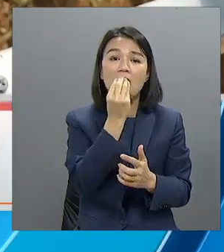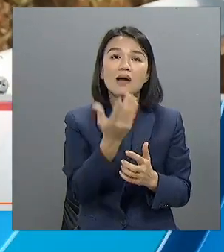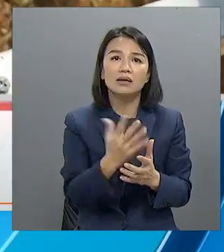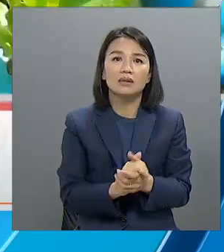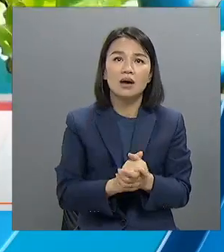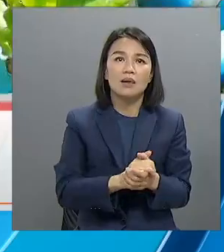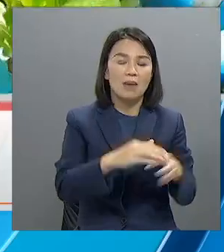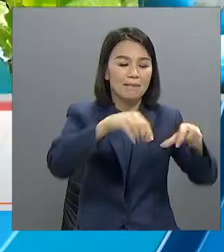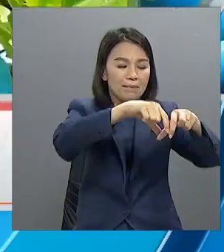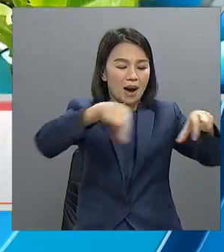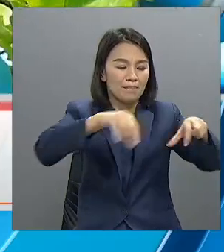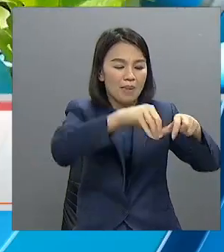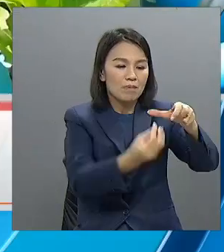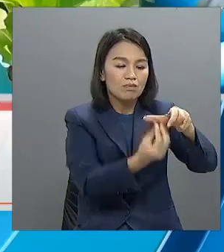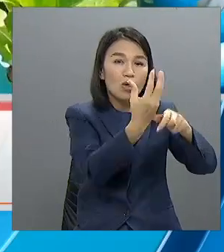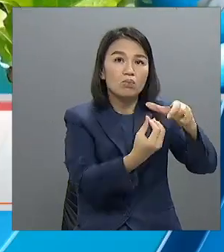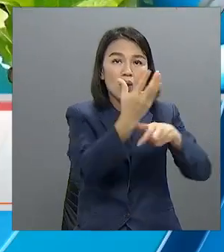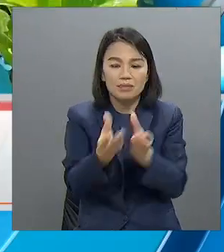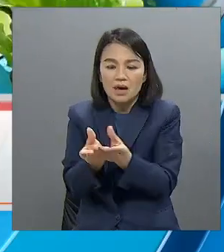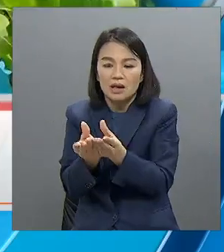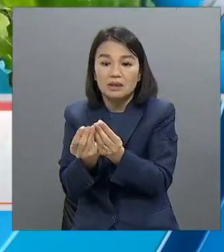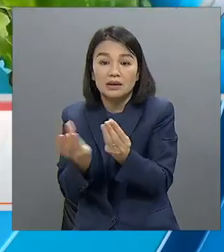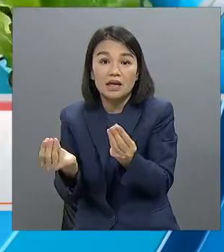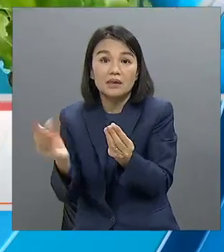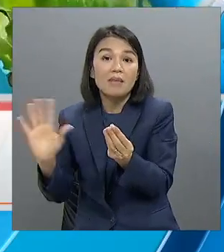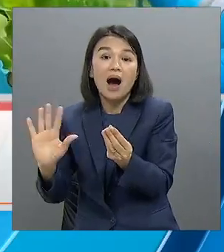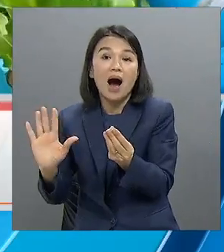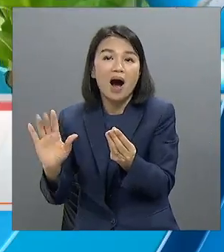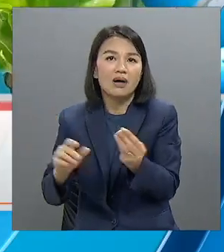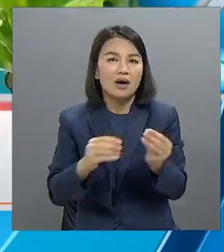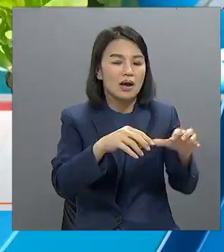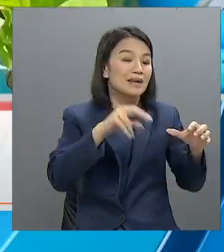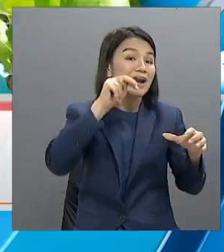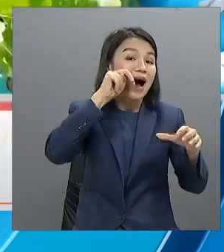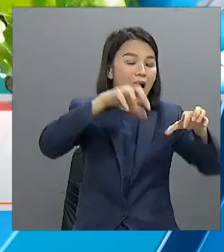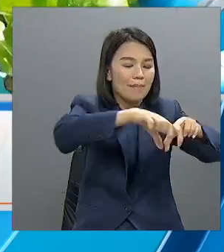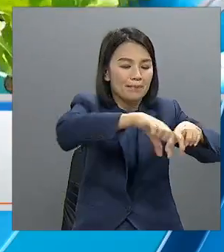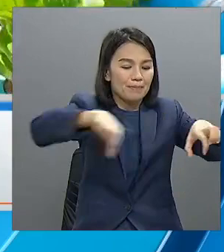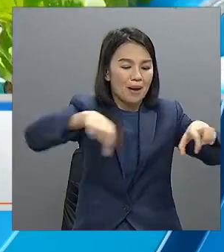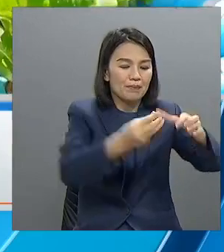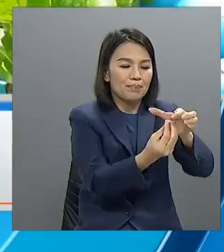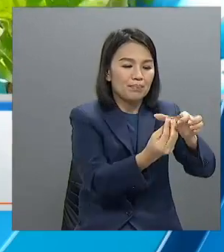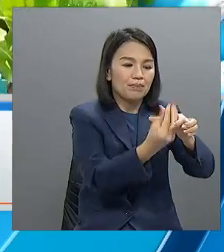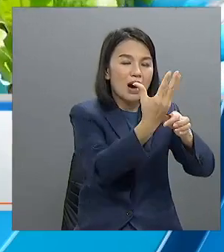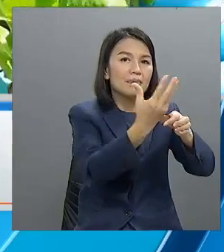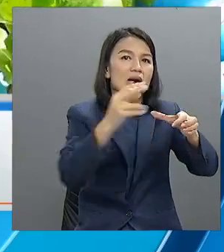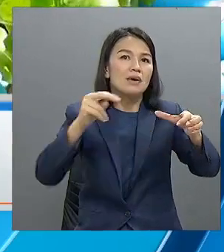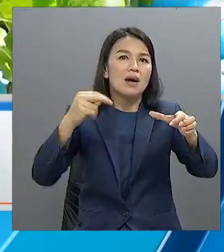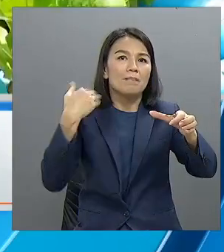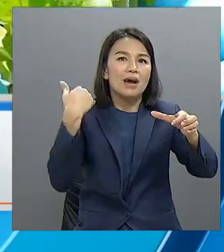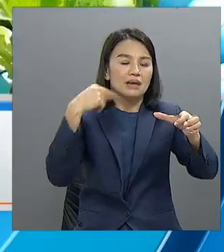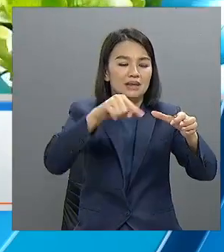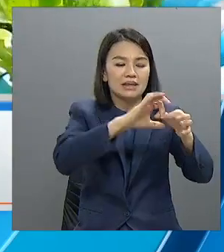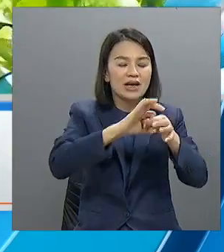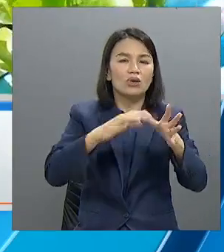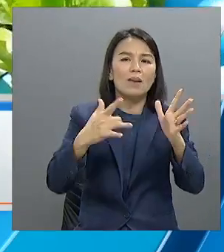ที่ปลูกแบบไม่ใช้ดินเวลาปลูกเนี่ยจะปลูกในตัวเป็นน้ำแต่ว่ามีสารละลายในเรื่องของคุณค่าทางอาหารเนี่ยที่อยู่ใน